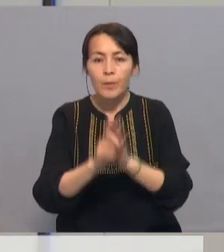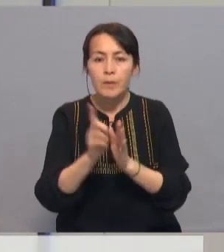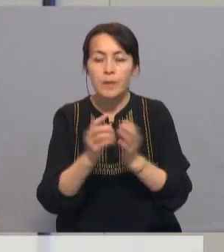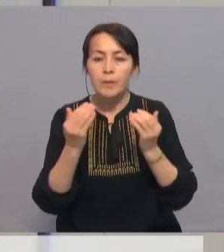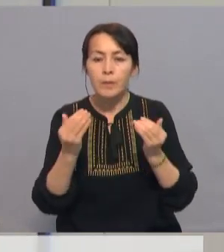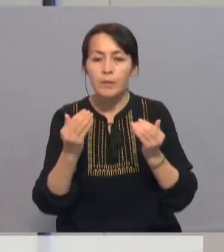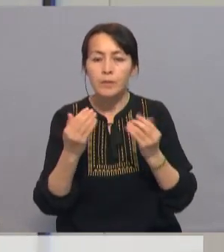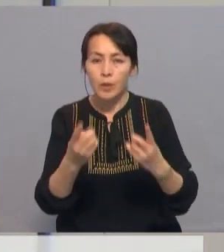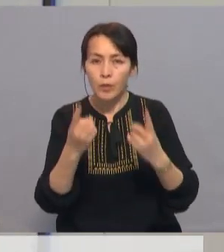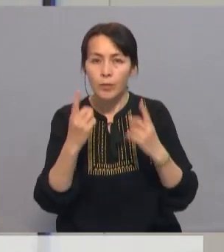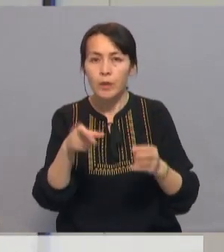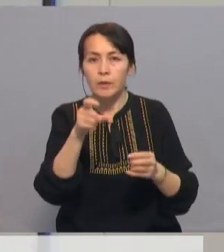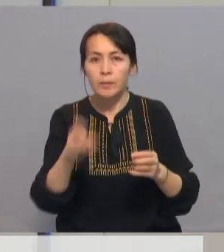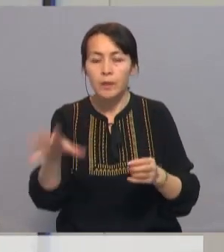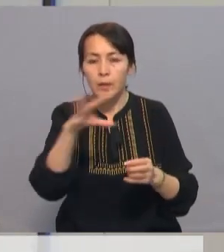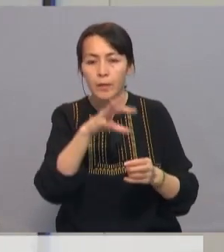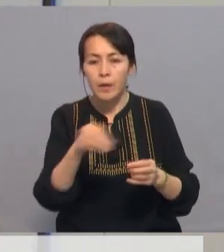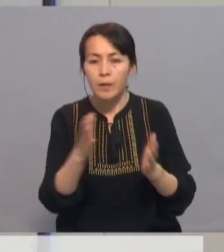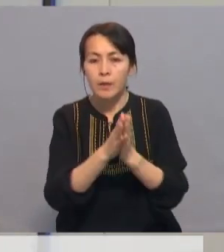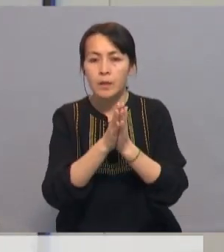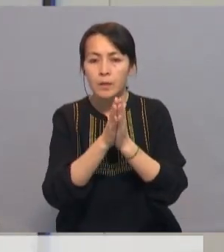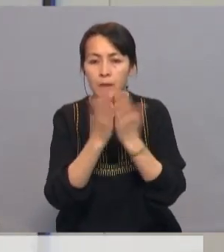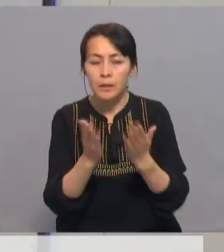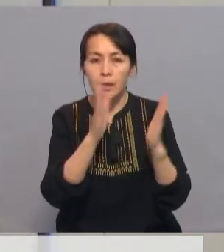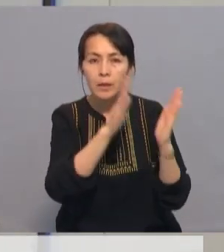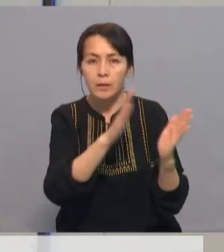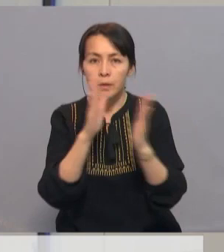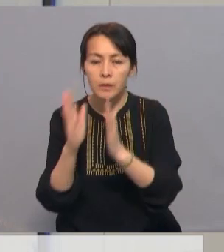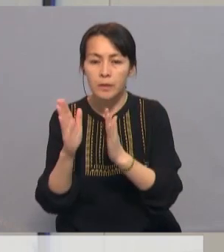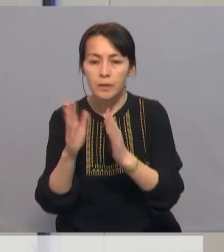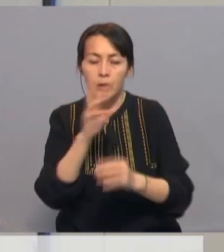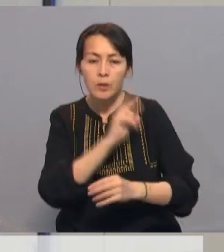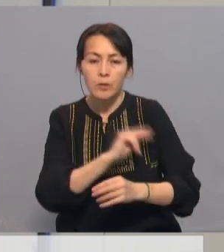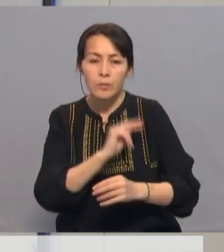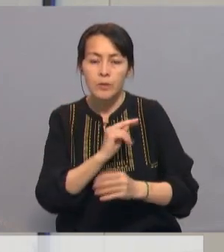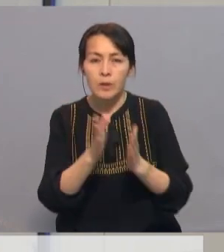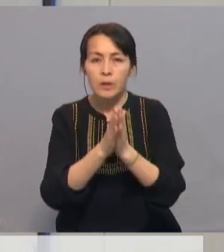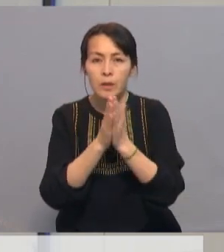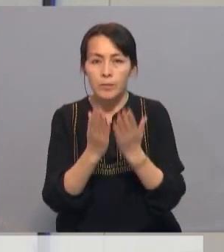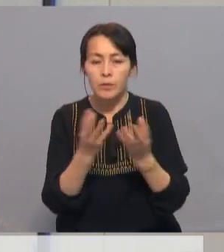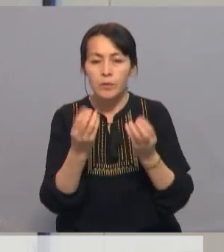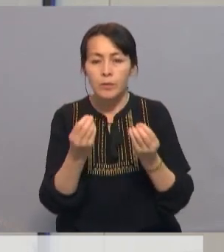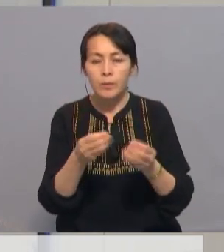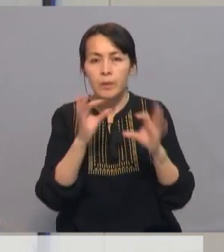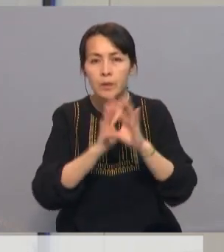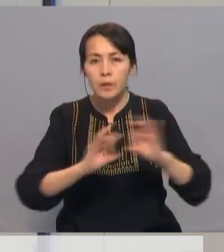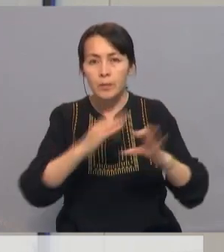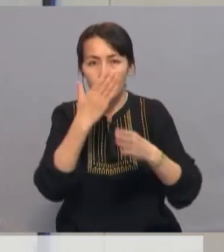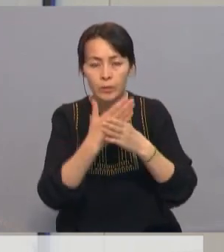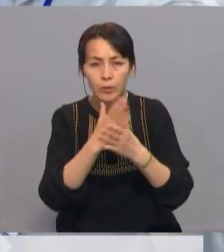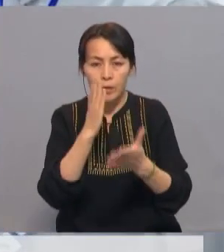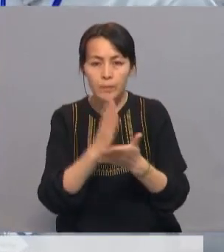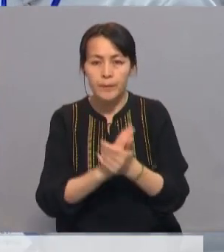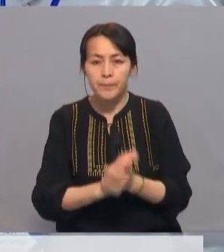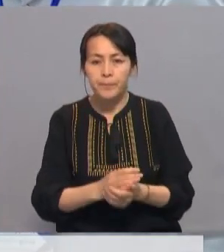мынау зиялы өкілдерінің барлығының кітапхананы, кітапхана ісін, кітап туралы сондай керемет қолдаулары болып